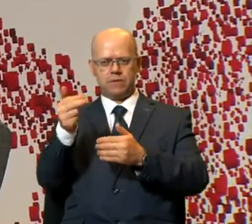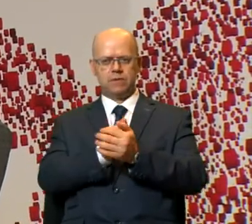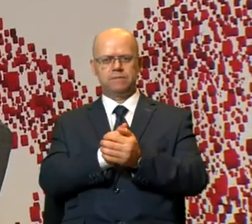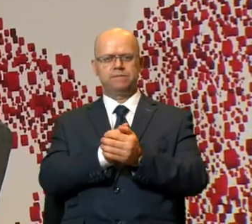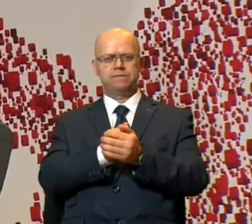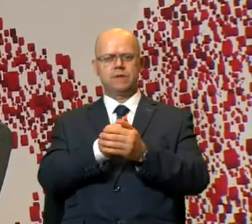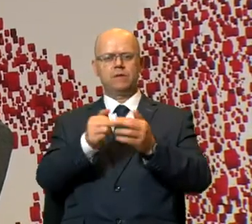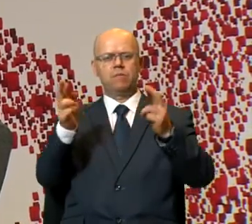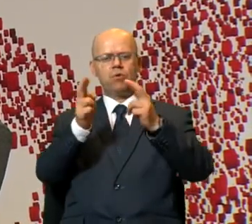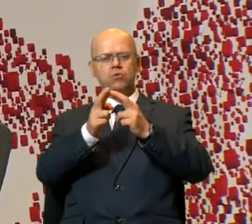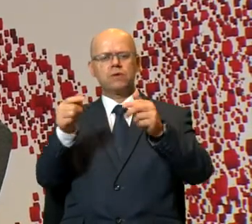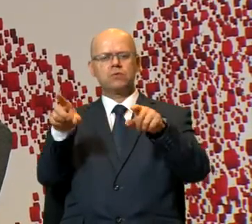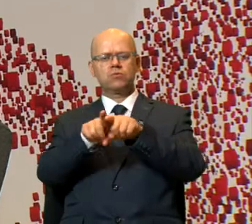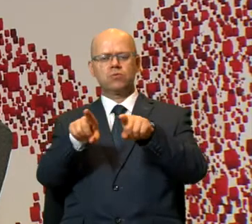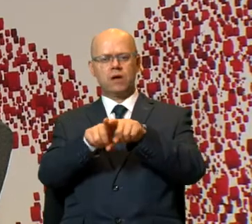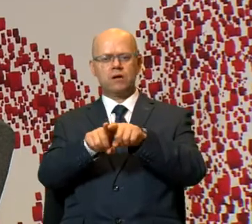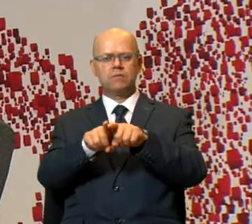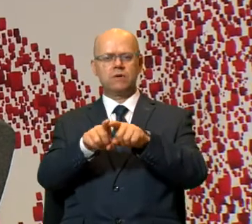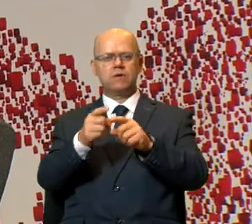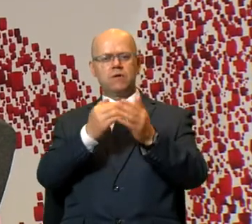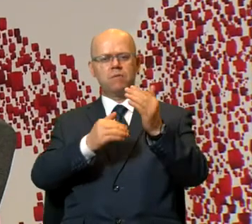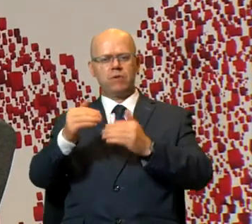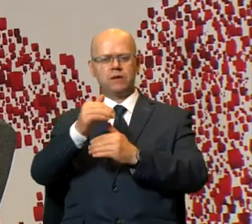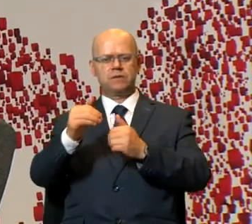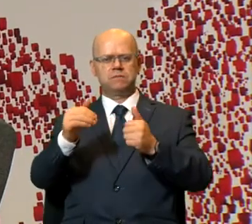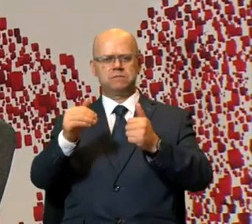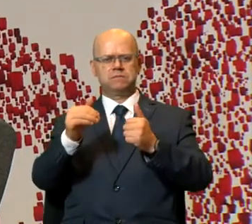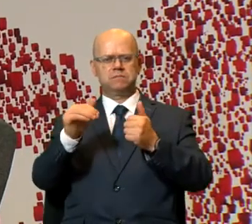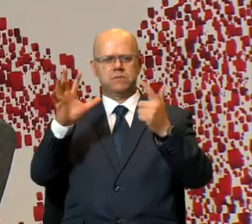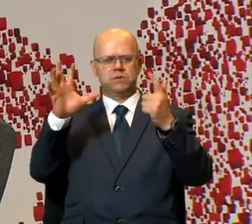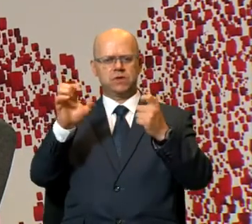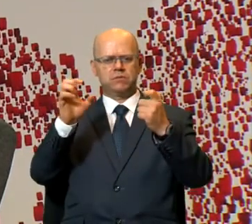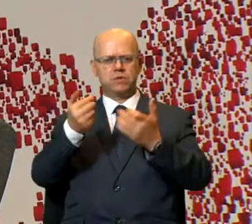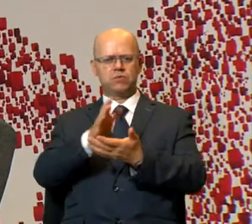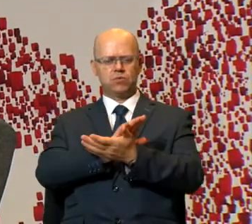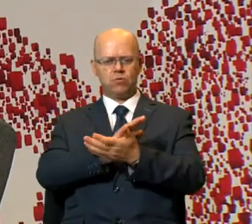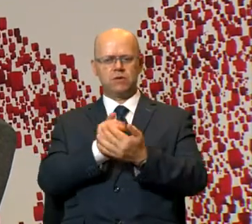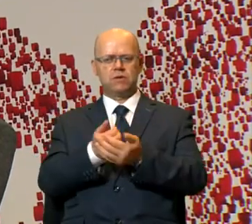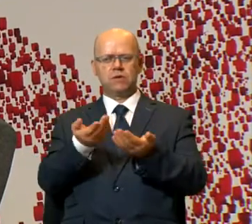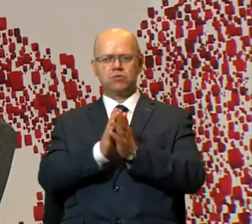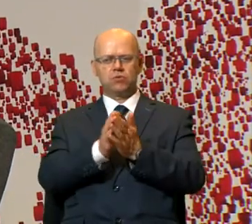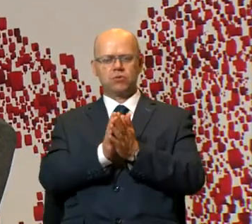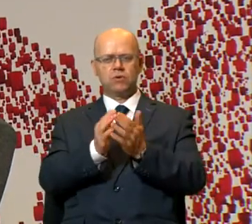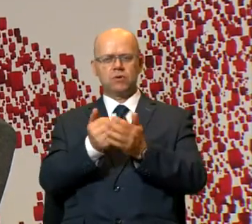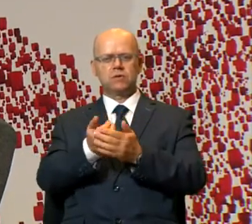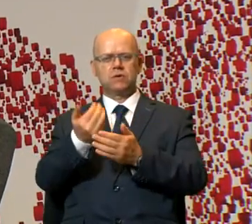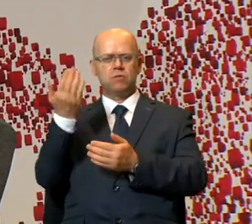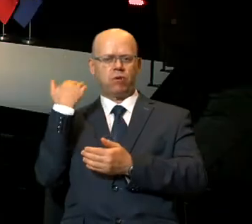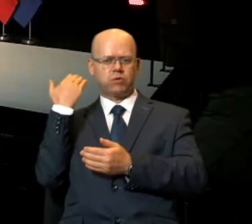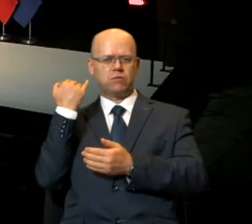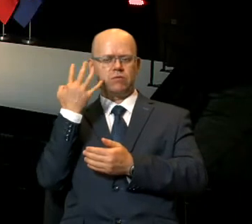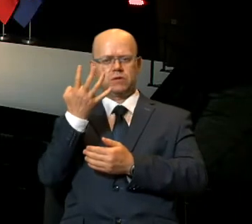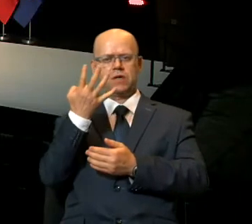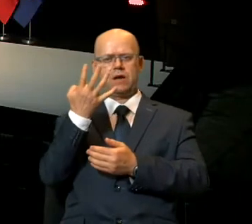rezonansu, która liczy sobie przeszło 700 stron, jeżeli się nie mylę. To jest książka, którą Hartmut Rosa wydał 4 lata